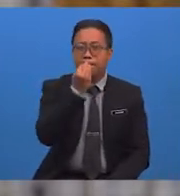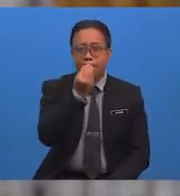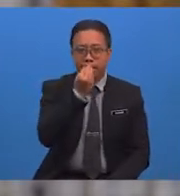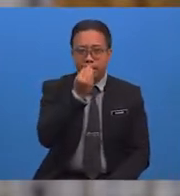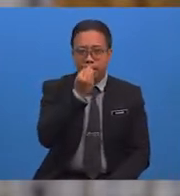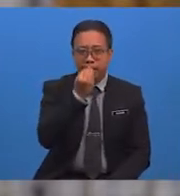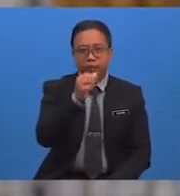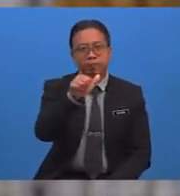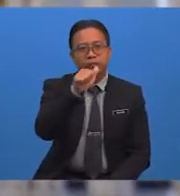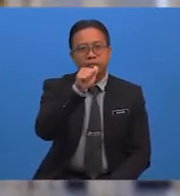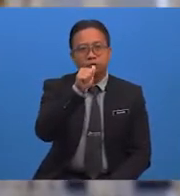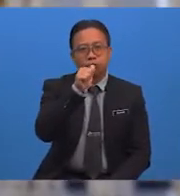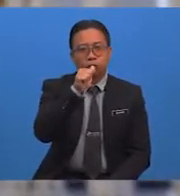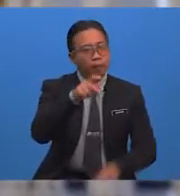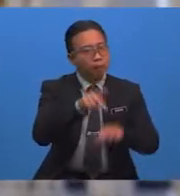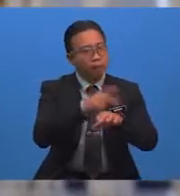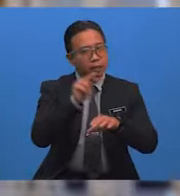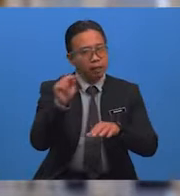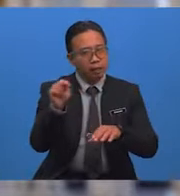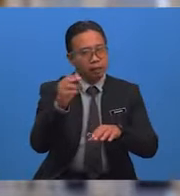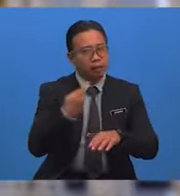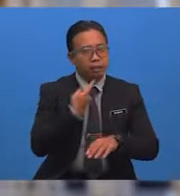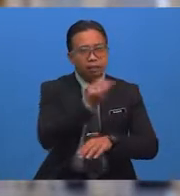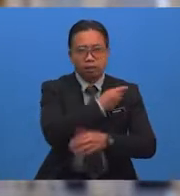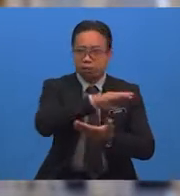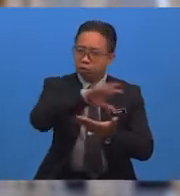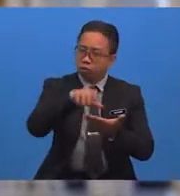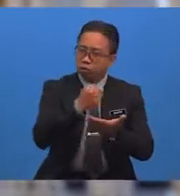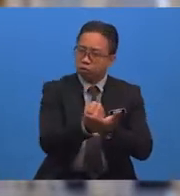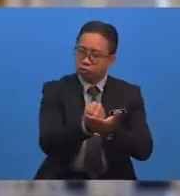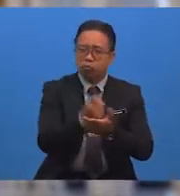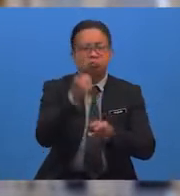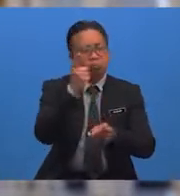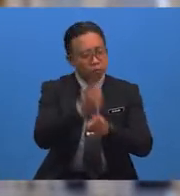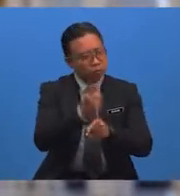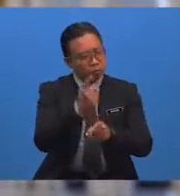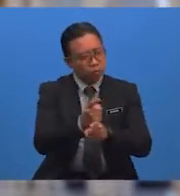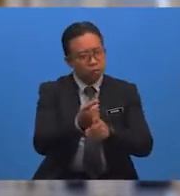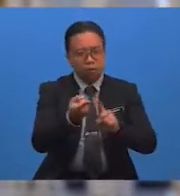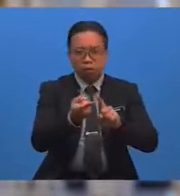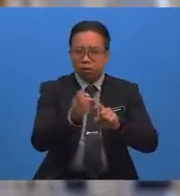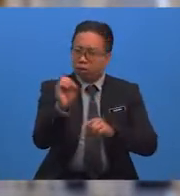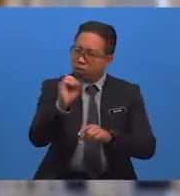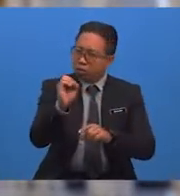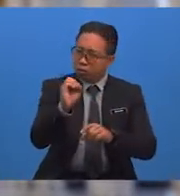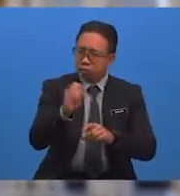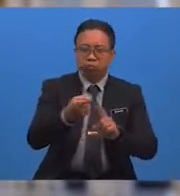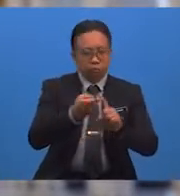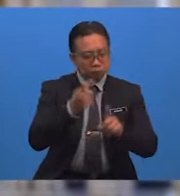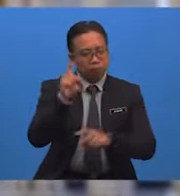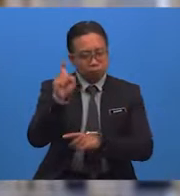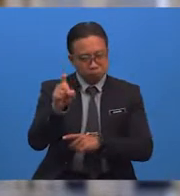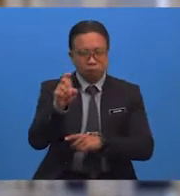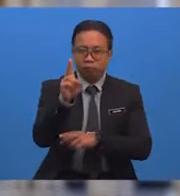makanan, minuman, pakaian kita semua itu betul-betul daripada perkara dan sumber yang halal lagi